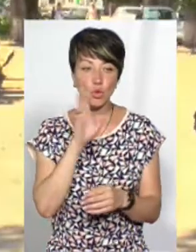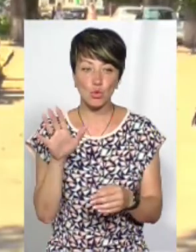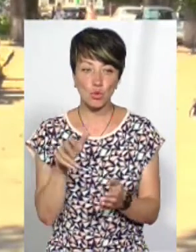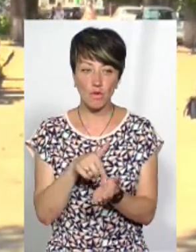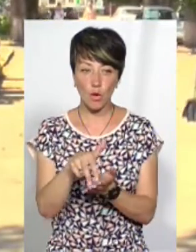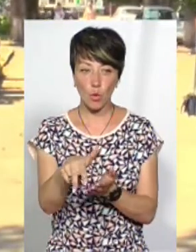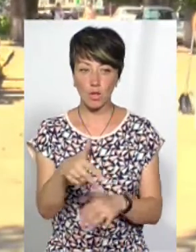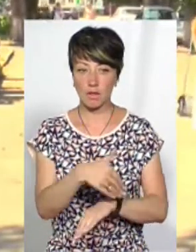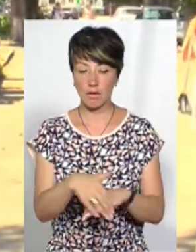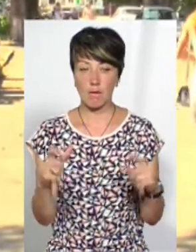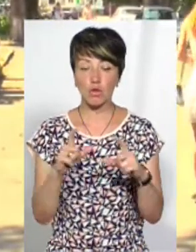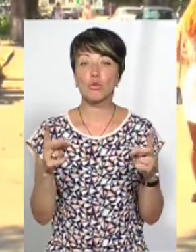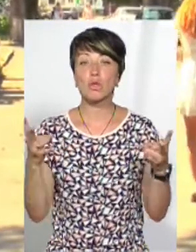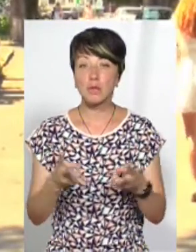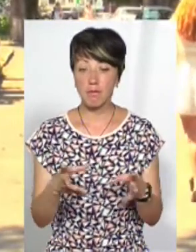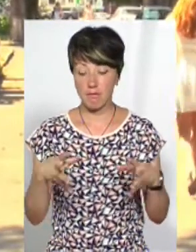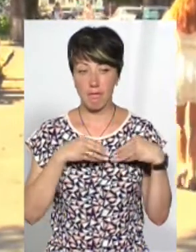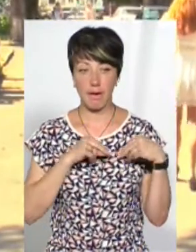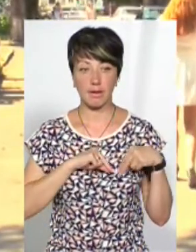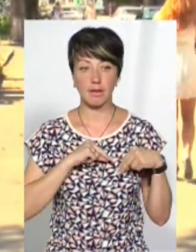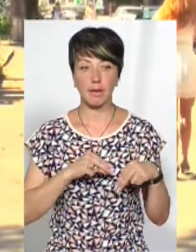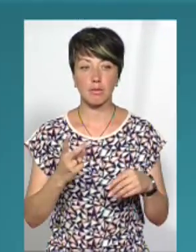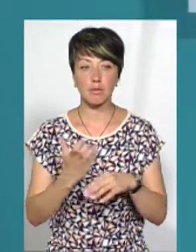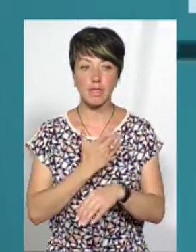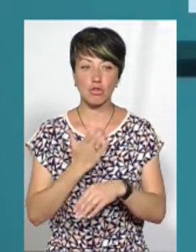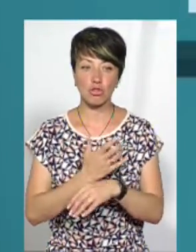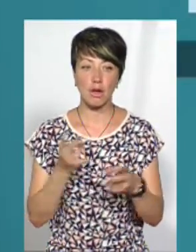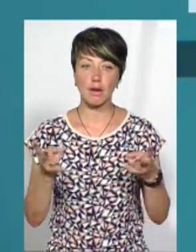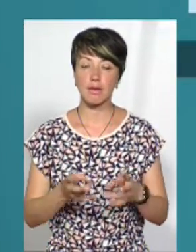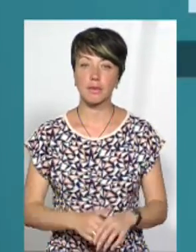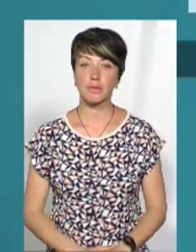виходити. Що потрібно? Потрібен партнер, потрібен постачальник.